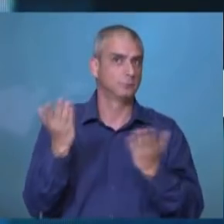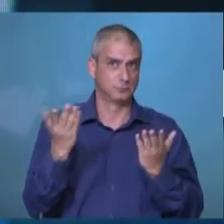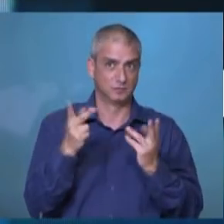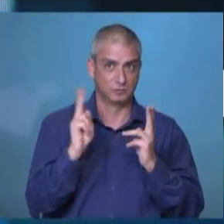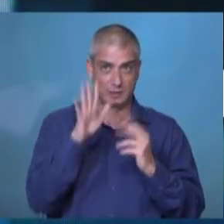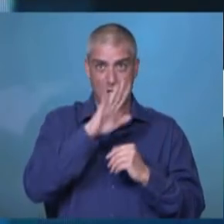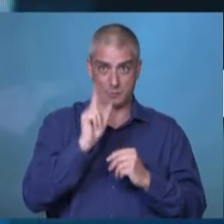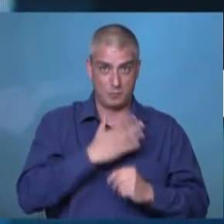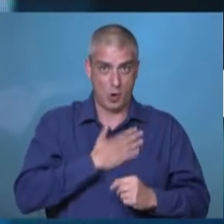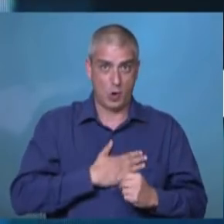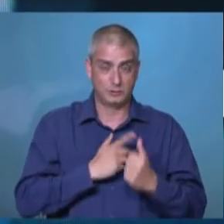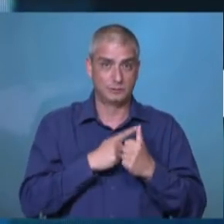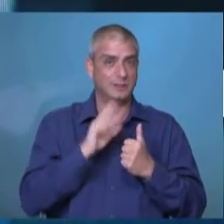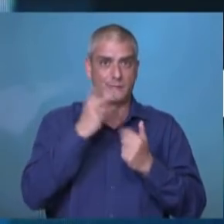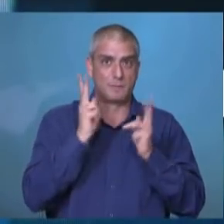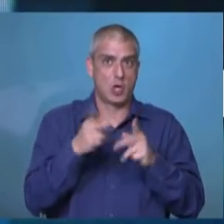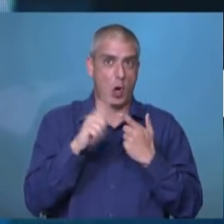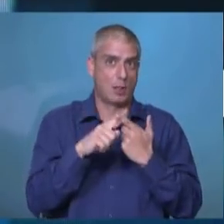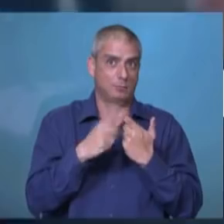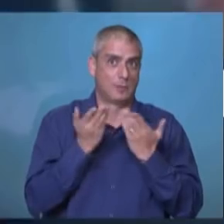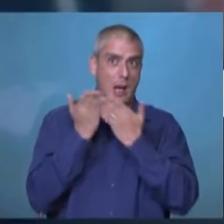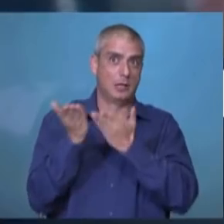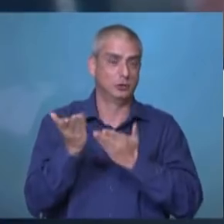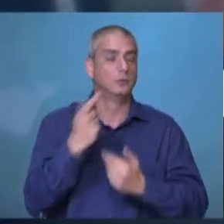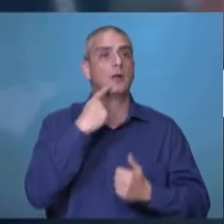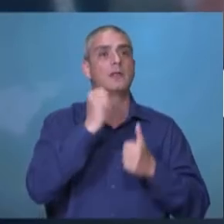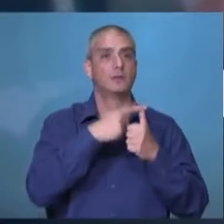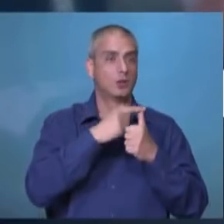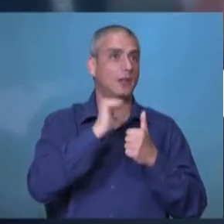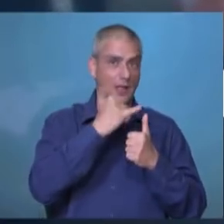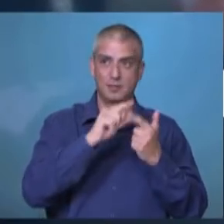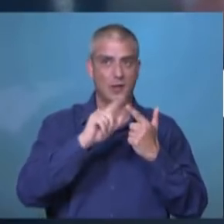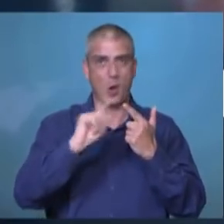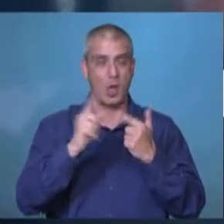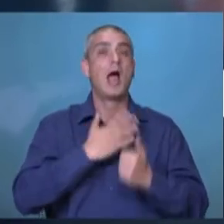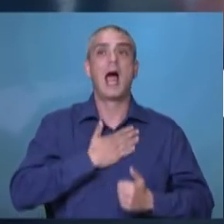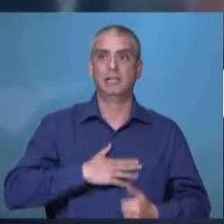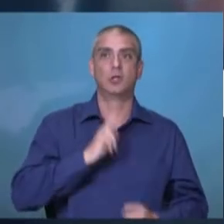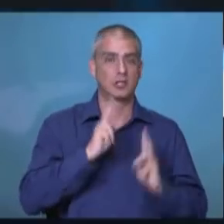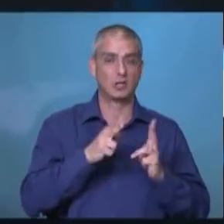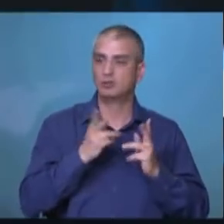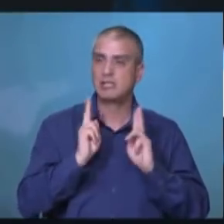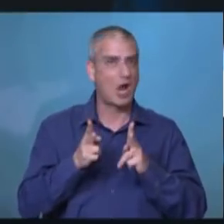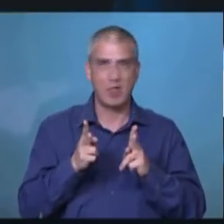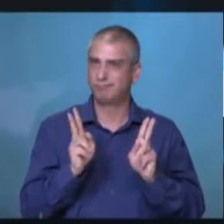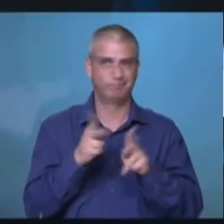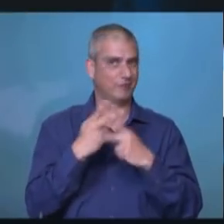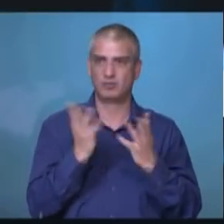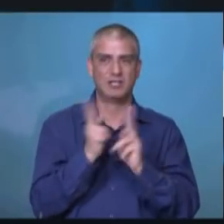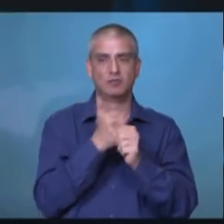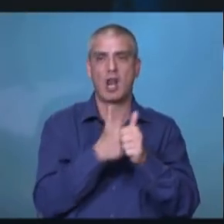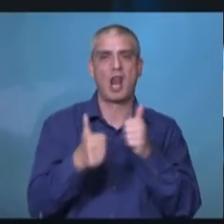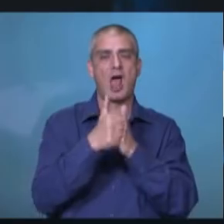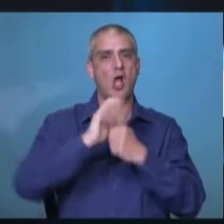לאירופים רצון, האם יש להם יכולת לסייע? א', כן, ב', לא. זאת אומרת, רצון יש, יכולת לא ממש, לא ניתן לעקוף את